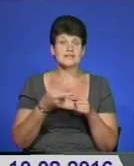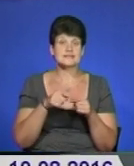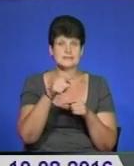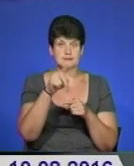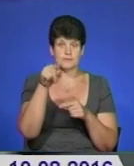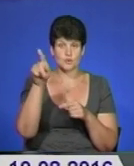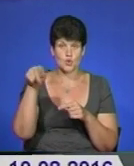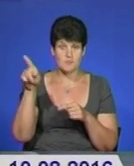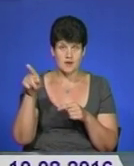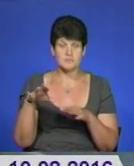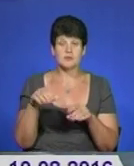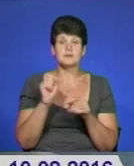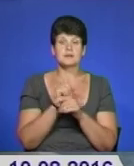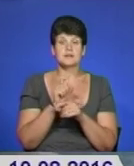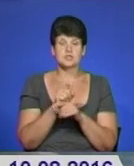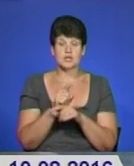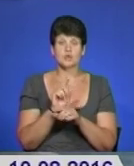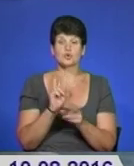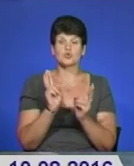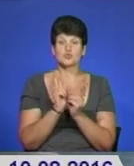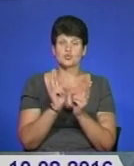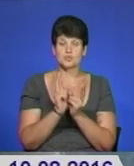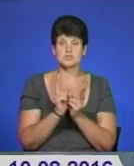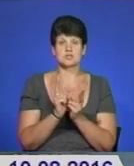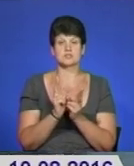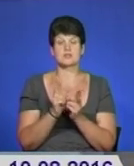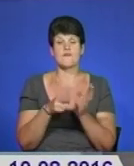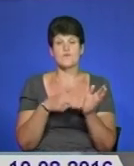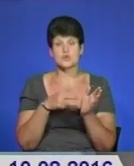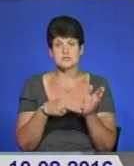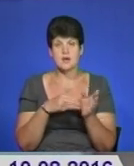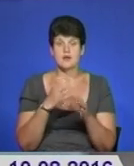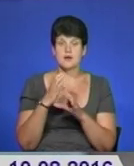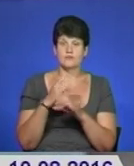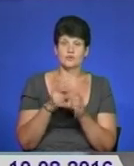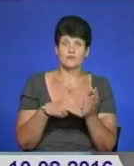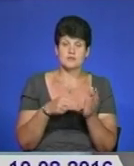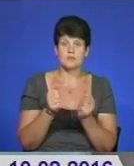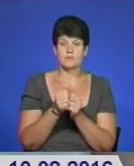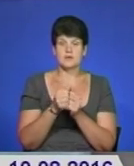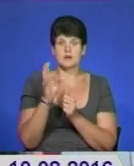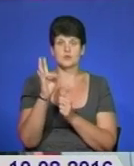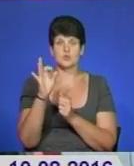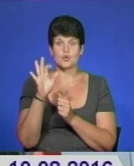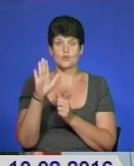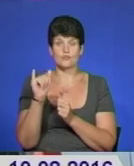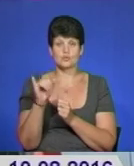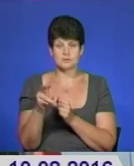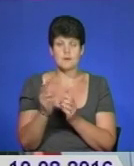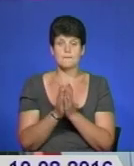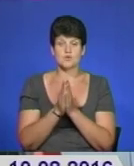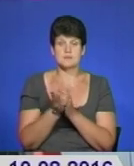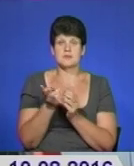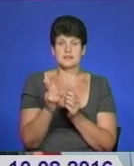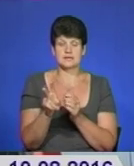номерами, призначають зустріч або на автовокзалі, або залізничному вокзалі, або біля торгового центру «Новус». Там просять підійти до банківських